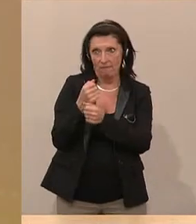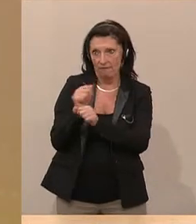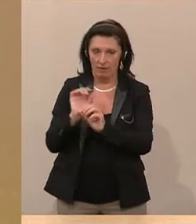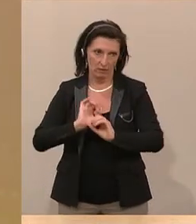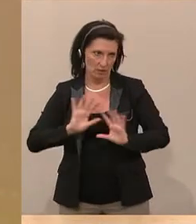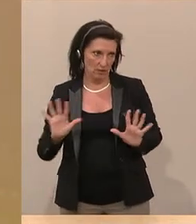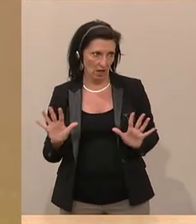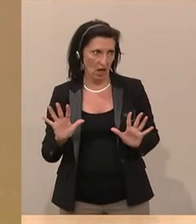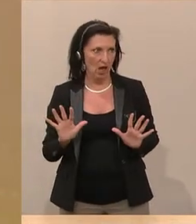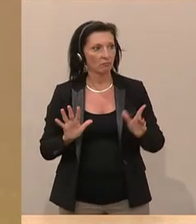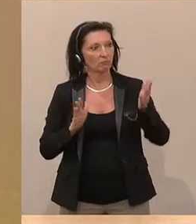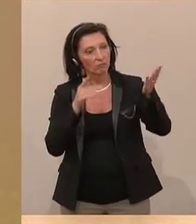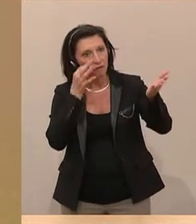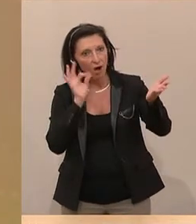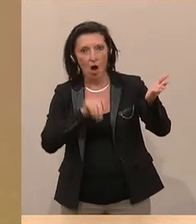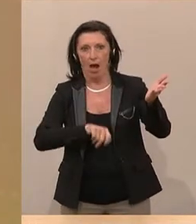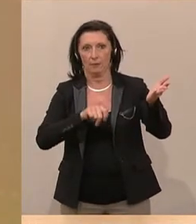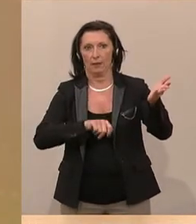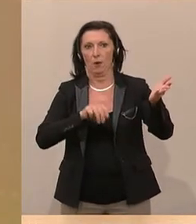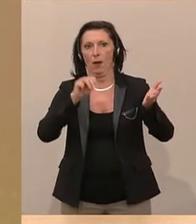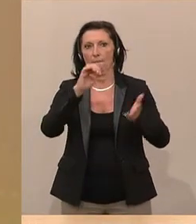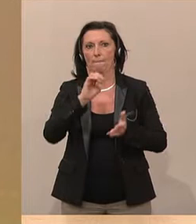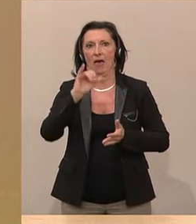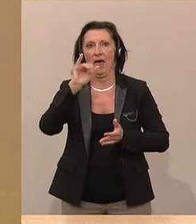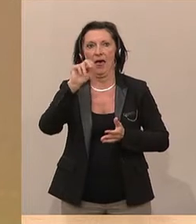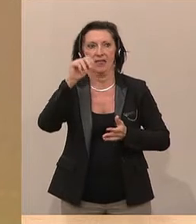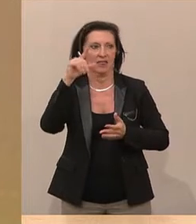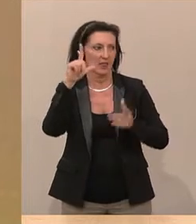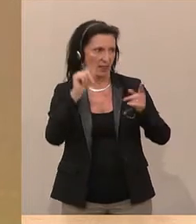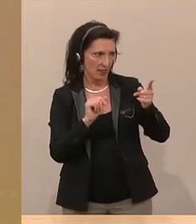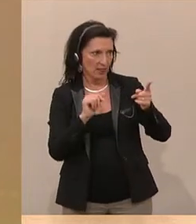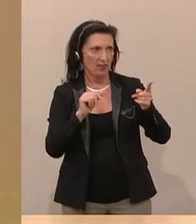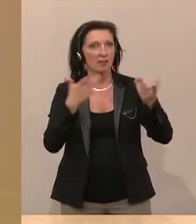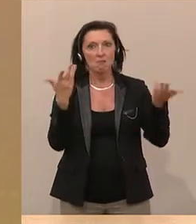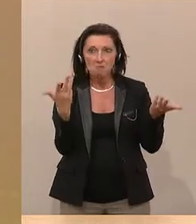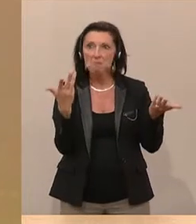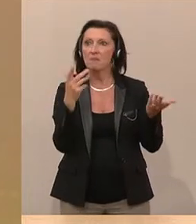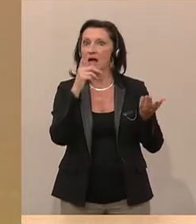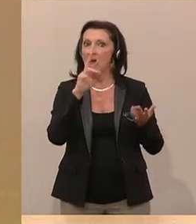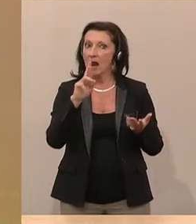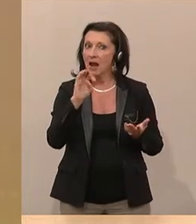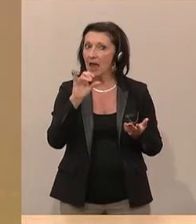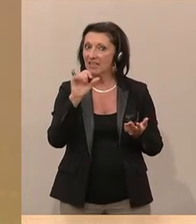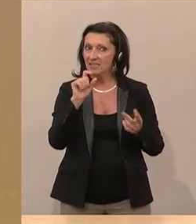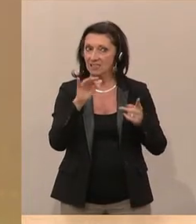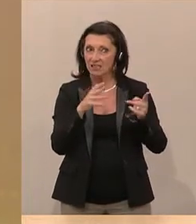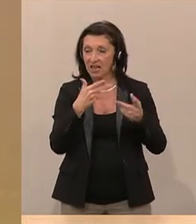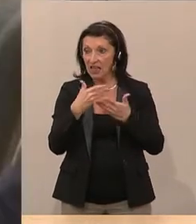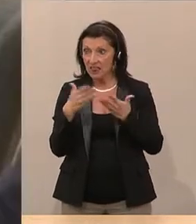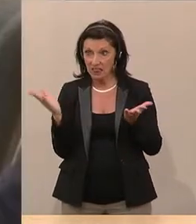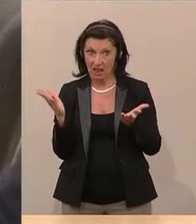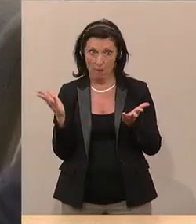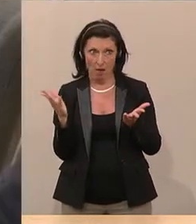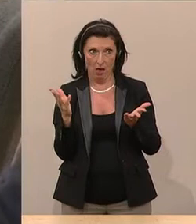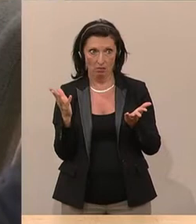Abgeordnete Meindl-Reisinger, keiner von uns hier, glaube ich, hier im Nationalrat, stellt die Grundfreiheiten